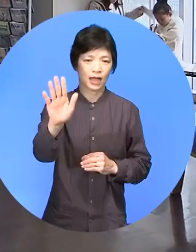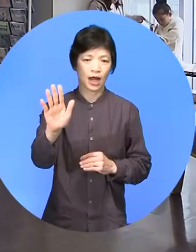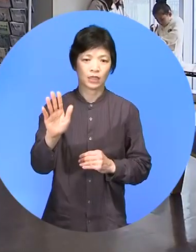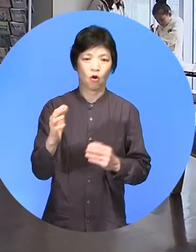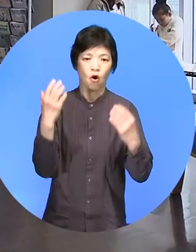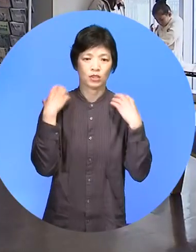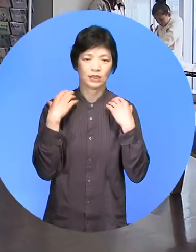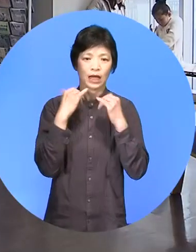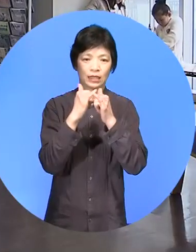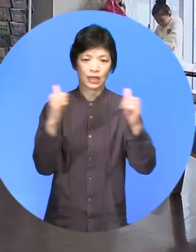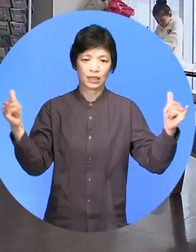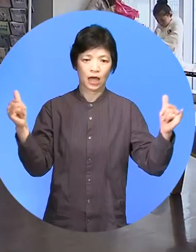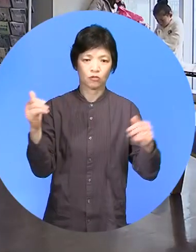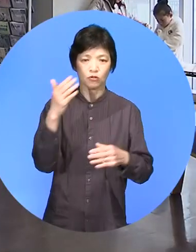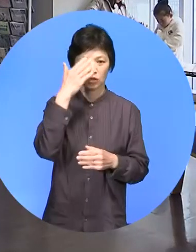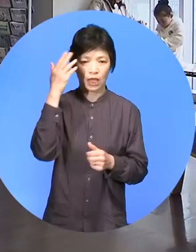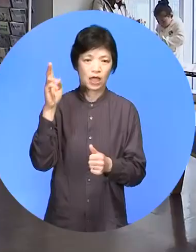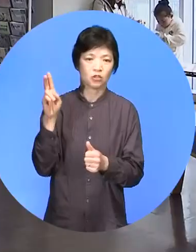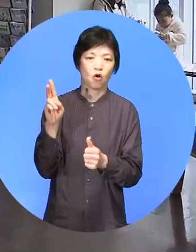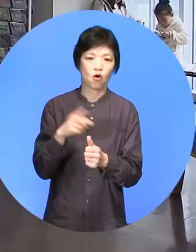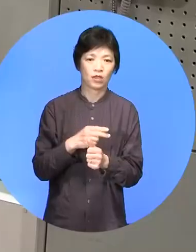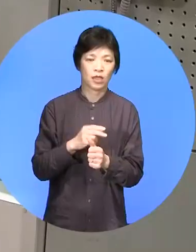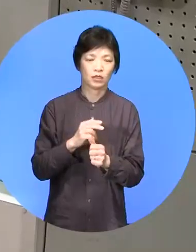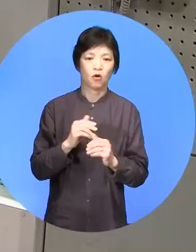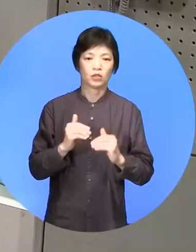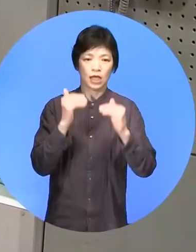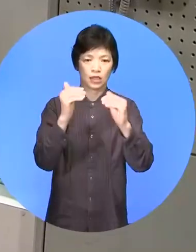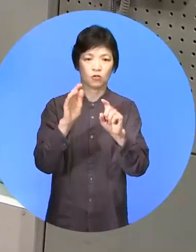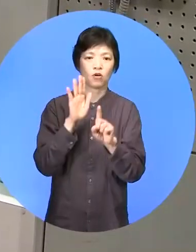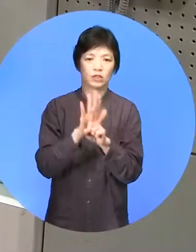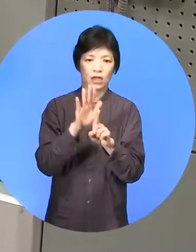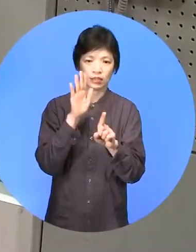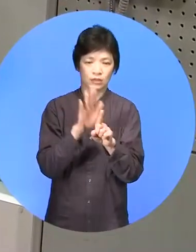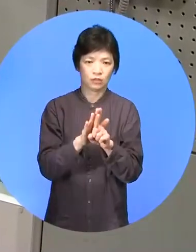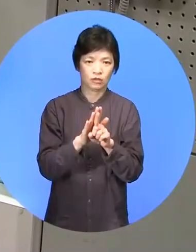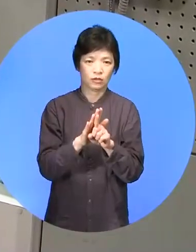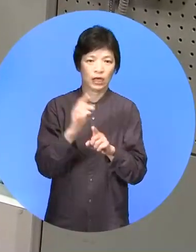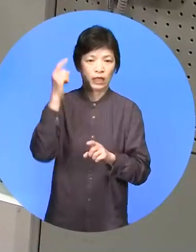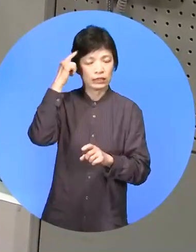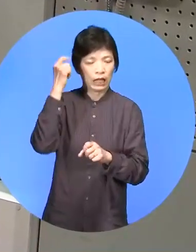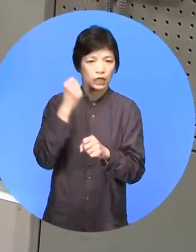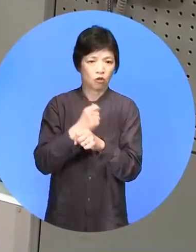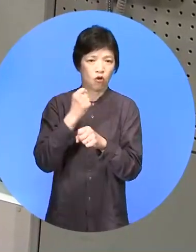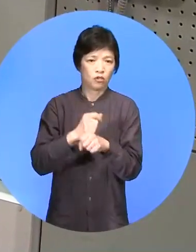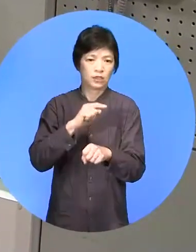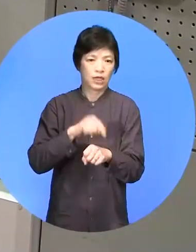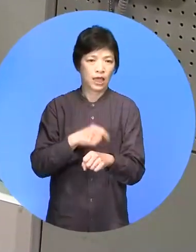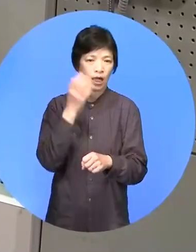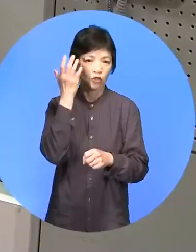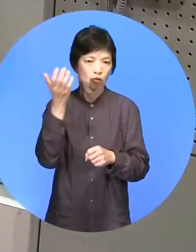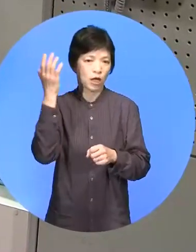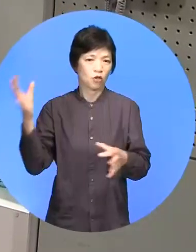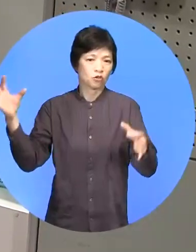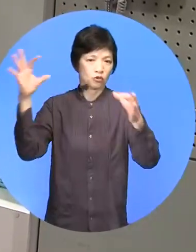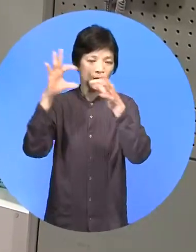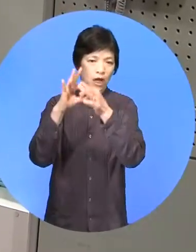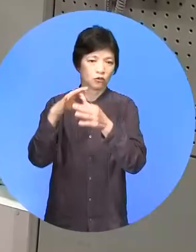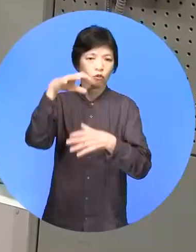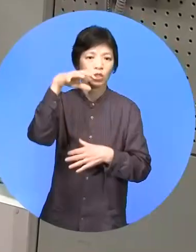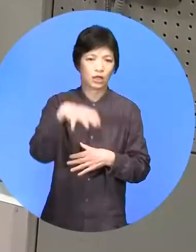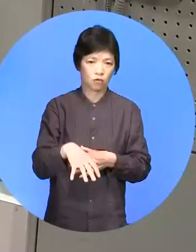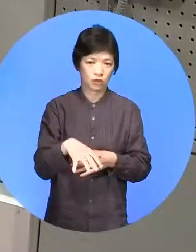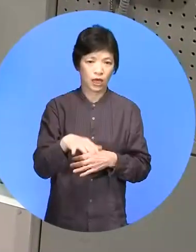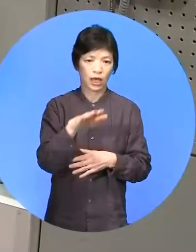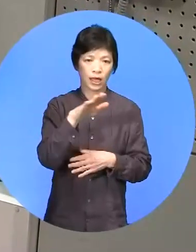青少年の成長を支援し、青少年の創造性が夢へとつながる拠点として平成23